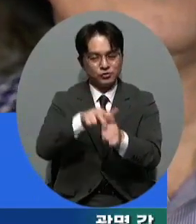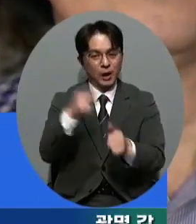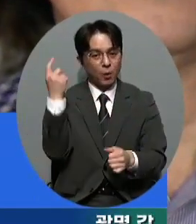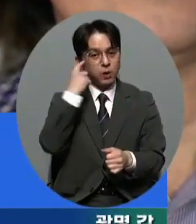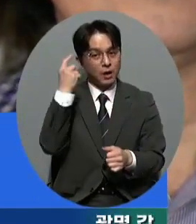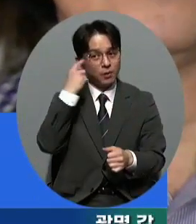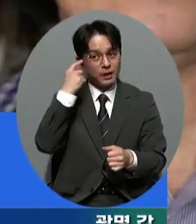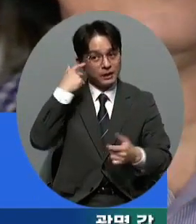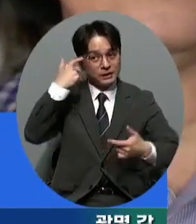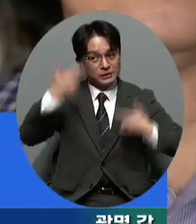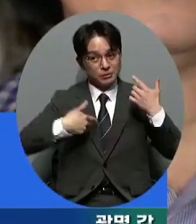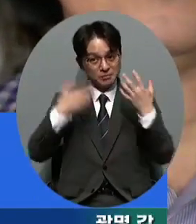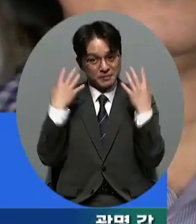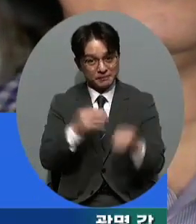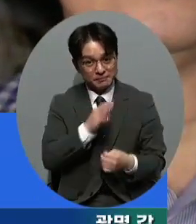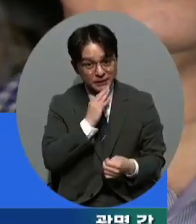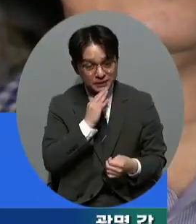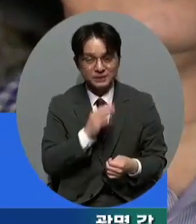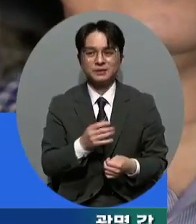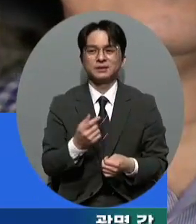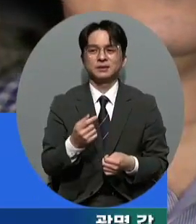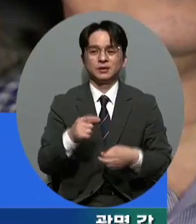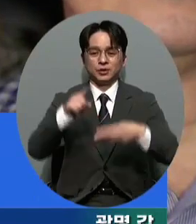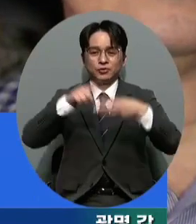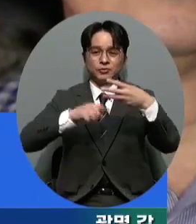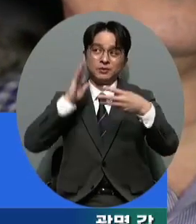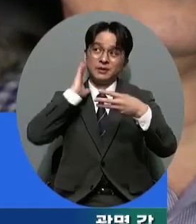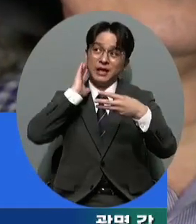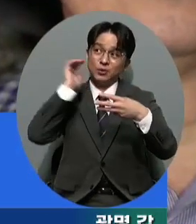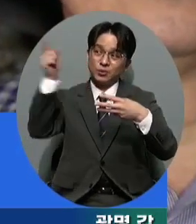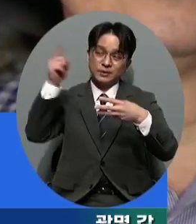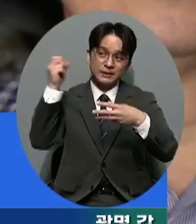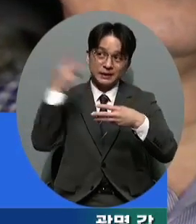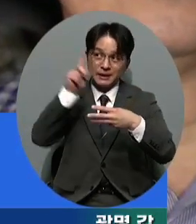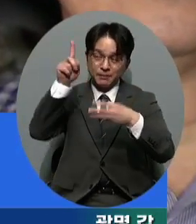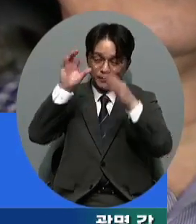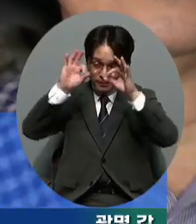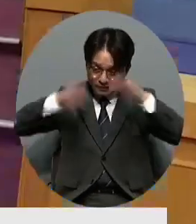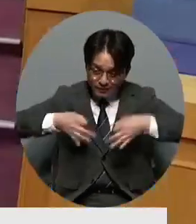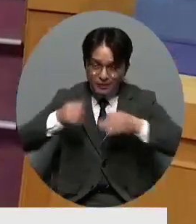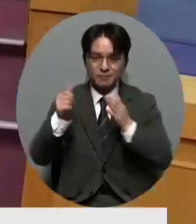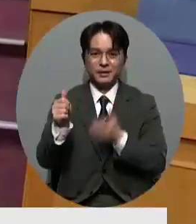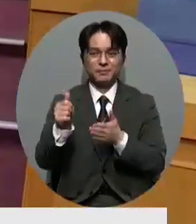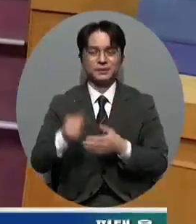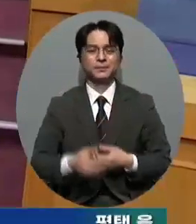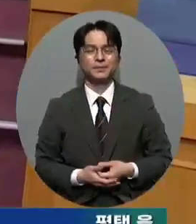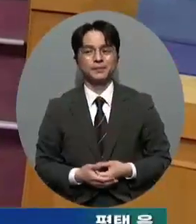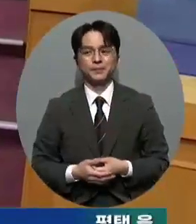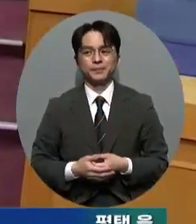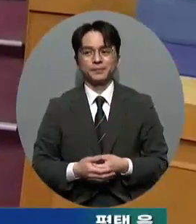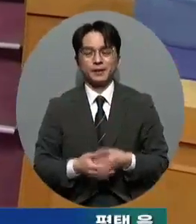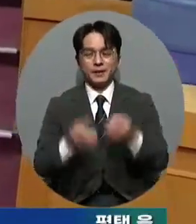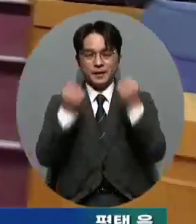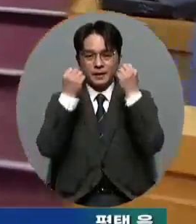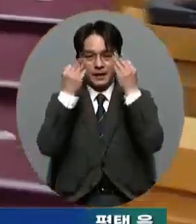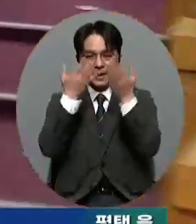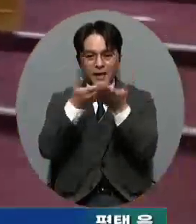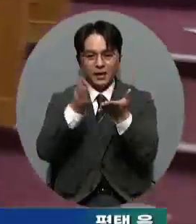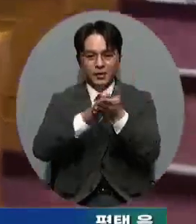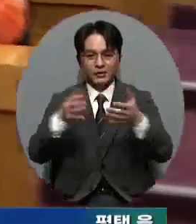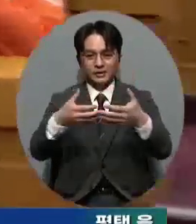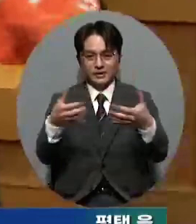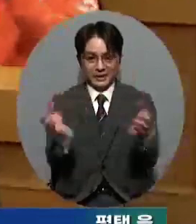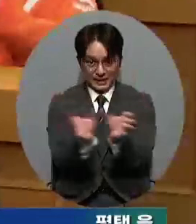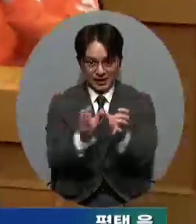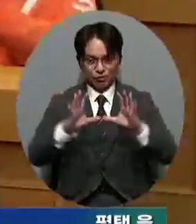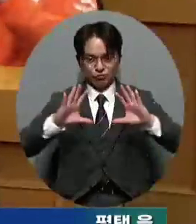대해서 윤석열 대통령께서 한번 곱씹어보셨으면 하는 생각입니다. 개혁신당 지도부는